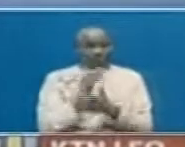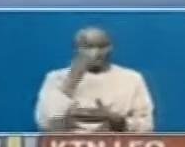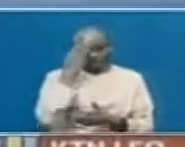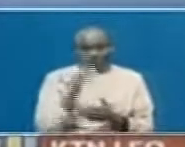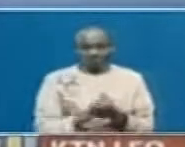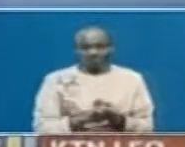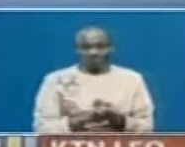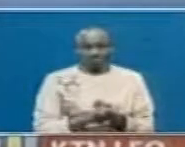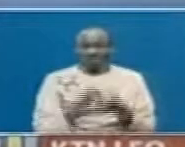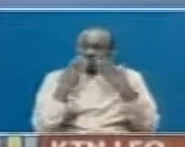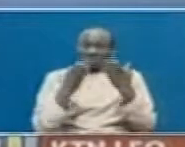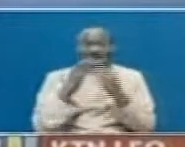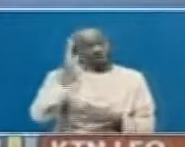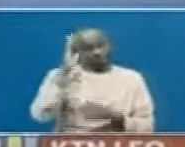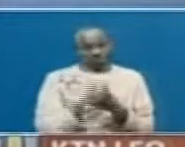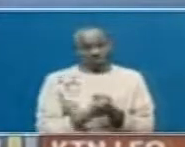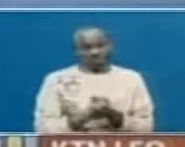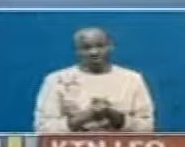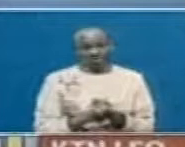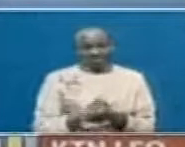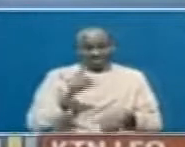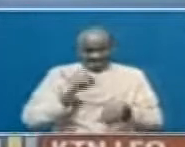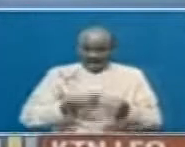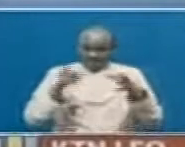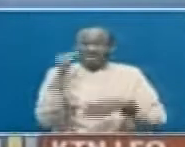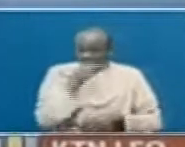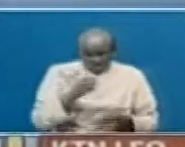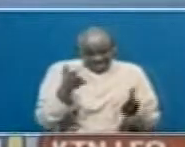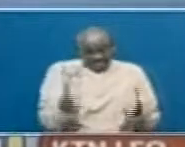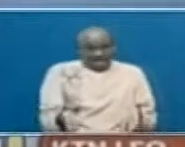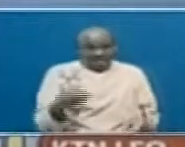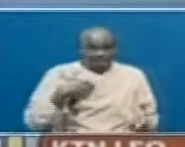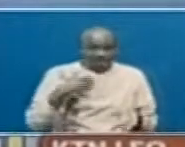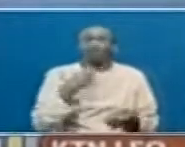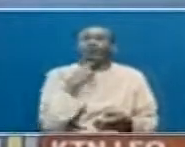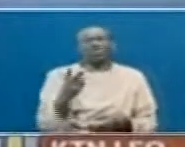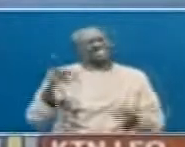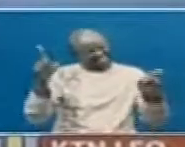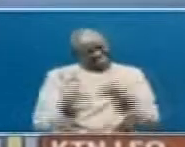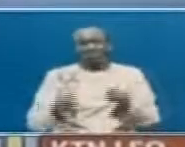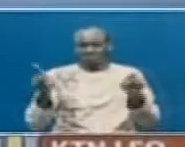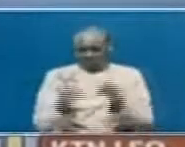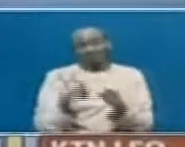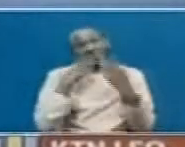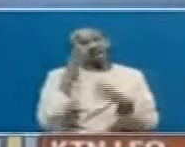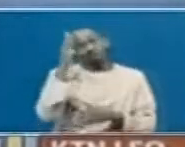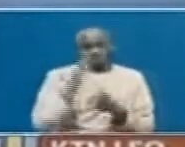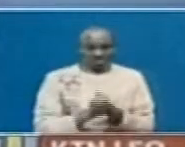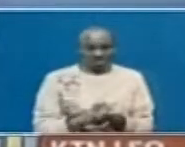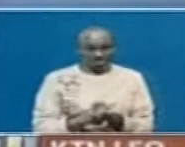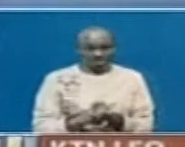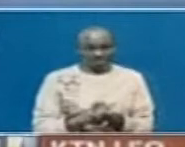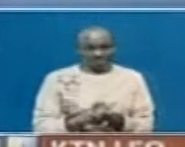Mungu. Kwanza namshukuru Mwenyezi Mungu kwamba katika huu umri nilionao bado sauti yangu ni ile ile. Nashukuru sana.